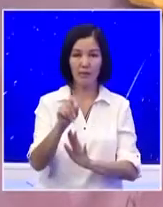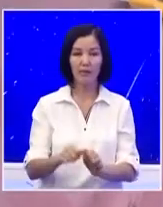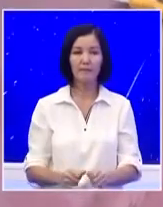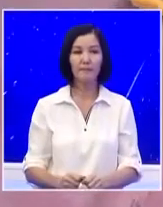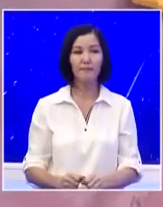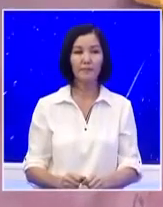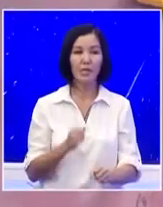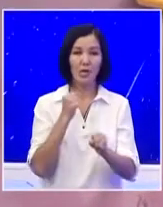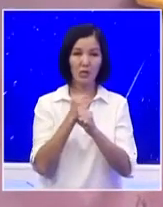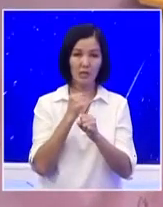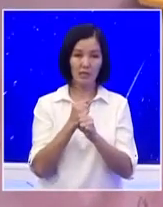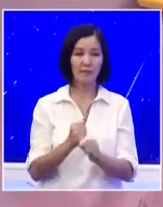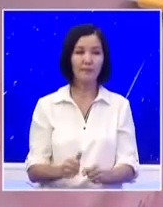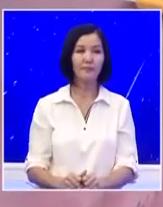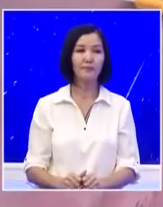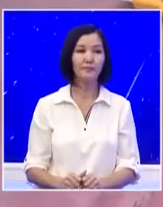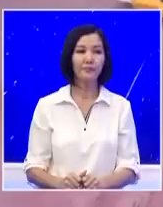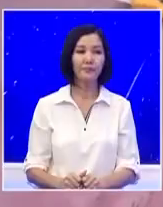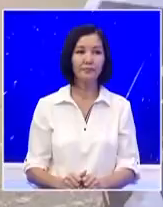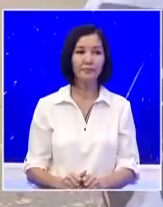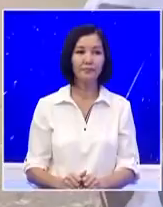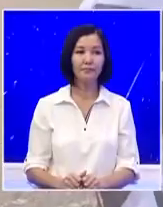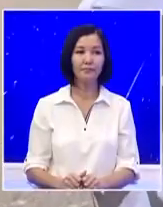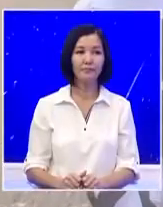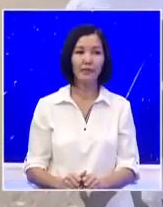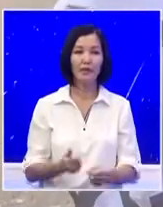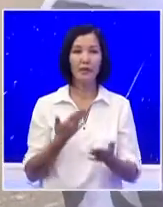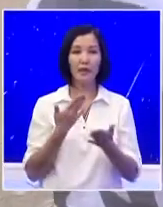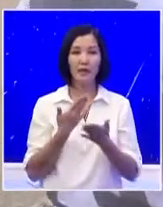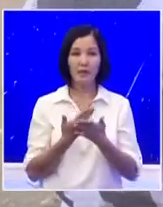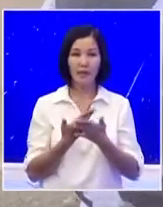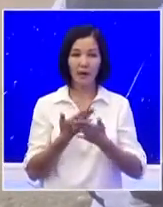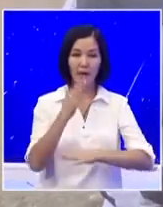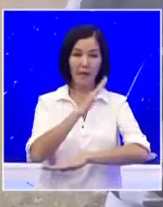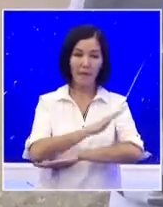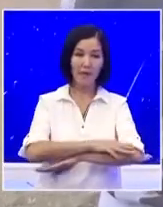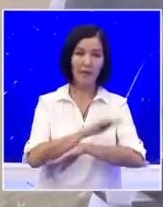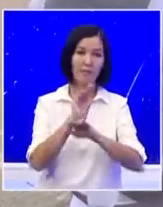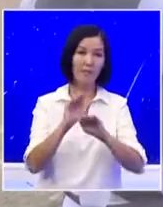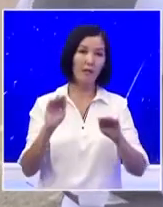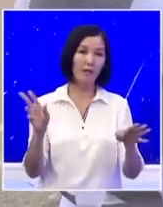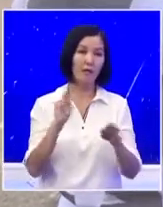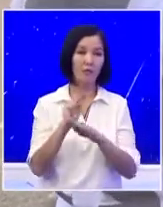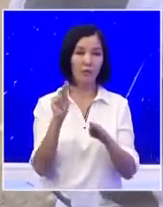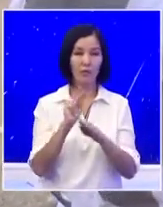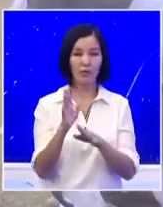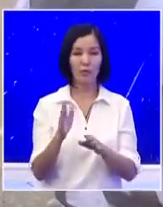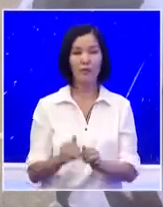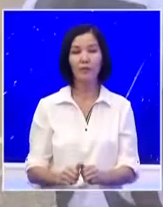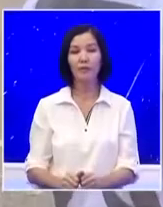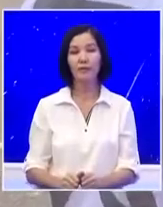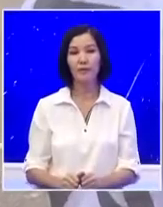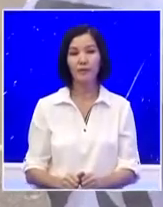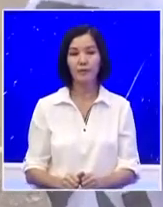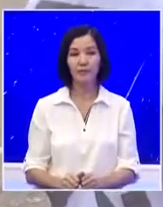Ал енді жаңағы мүсінді жасап алғаннан кейін біз оның қалыпын алдық. Бұл қалыпты қалыңдығын 1 сантиметрдей қылып, 2 сантиметр